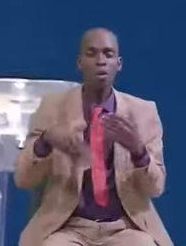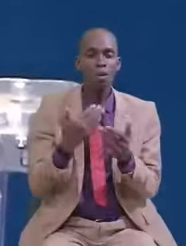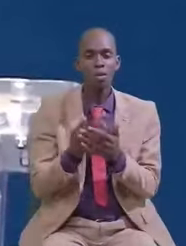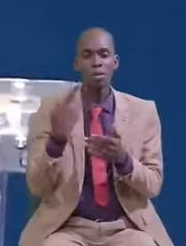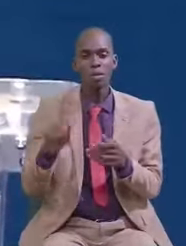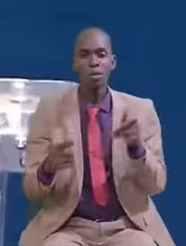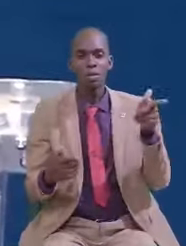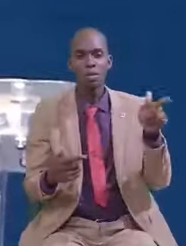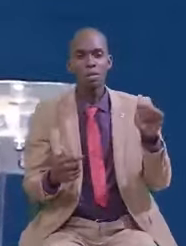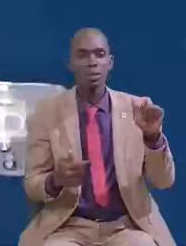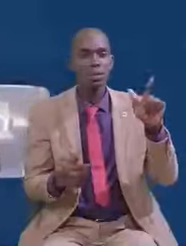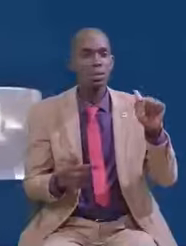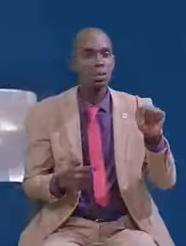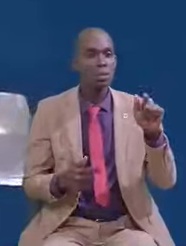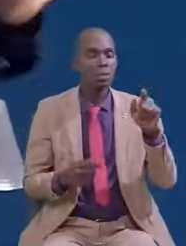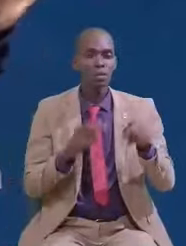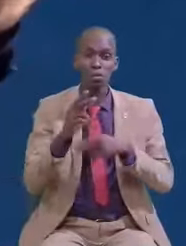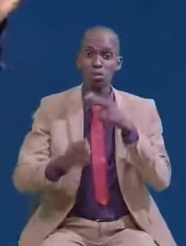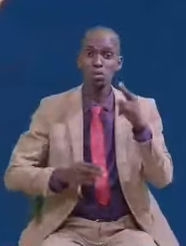les galaxies.